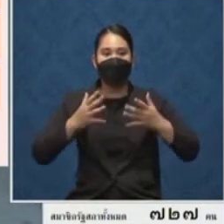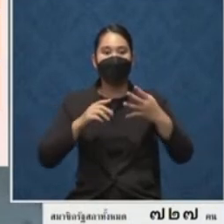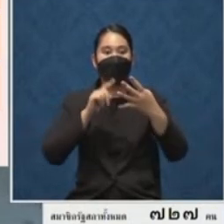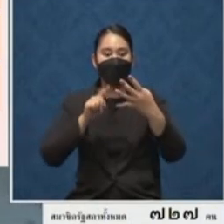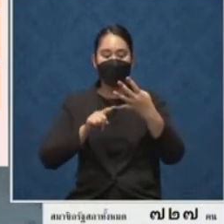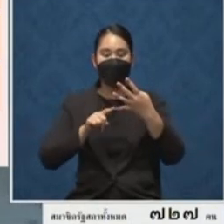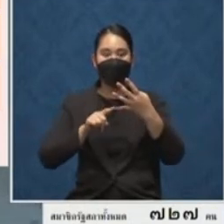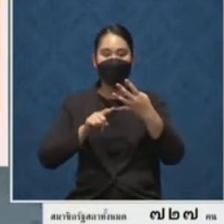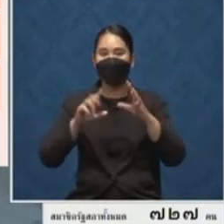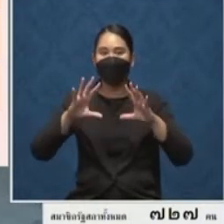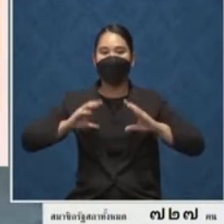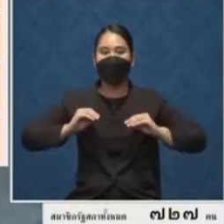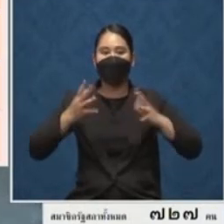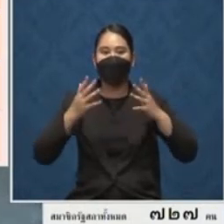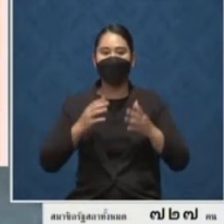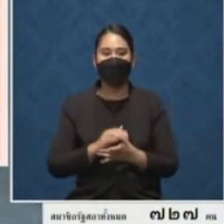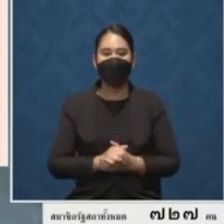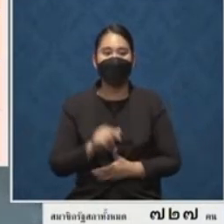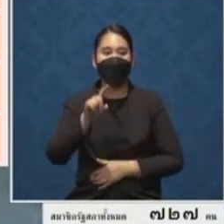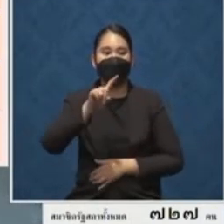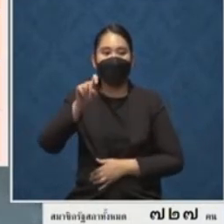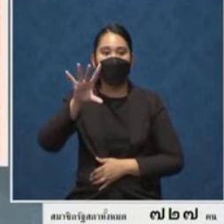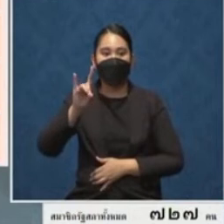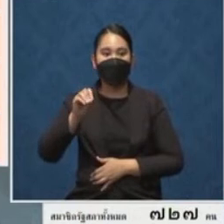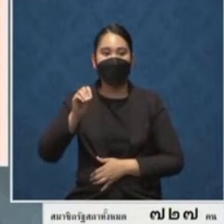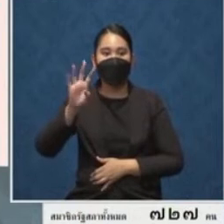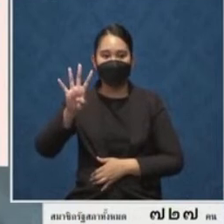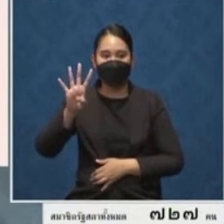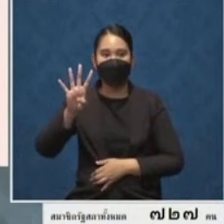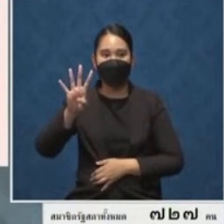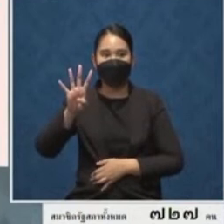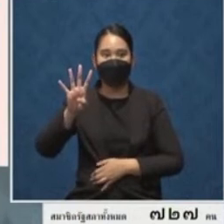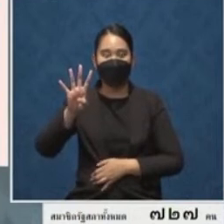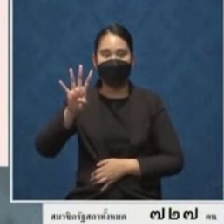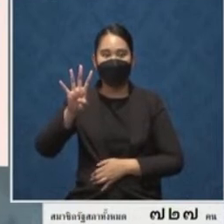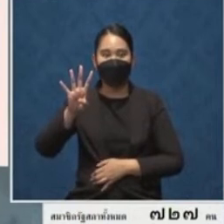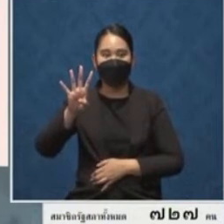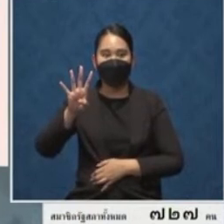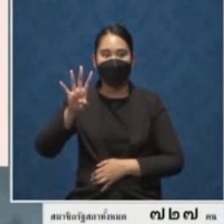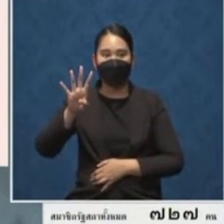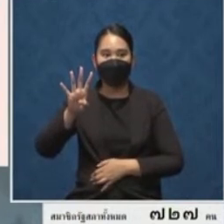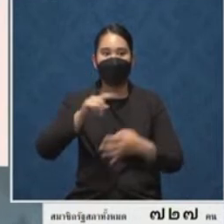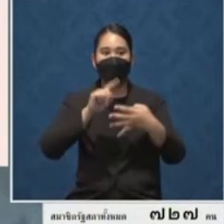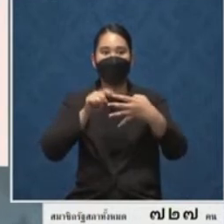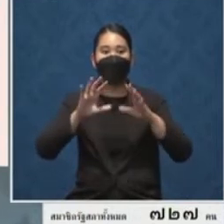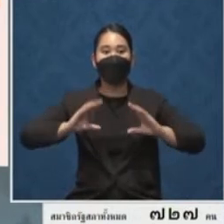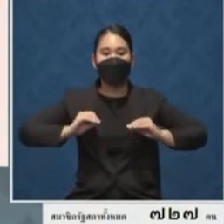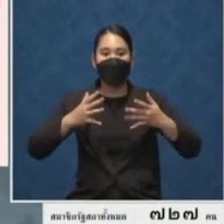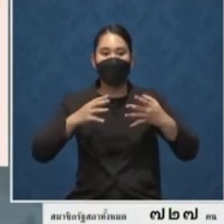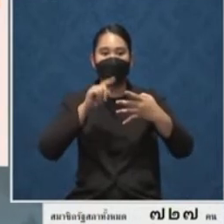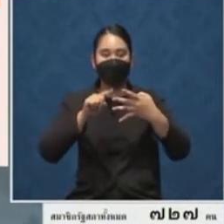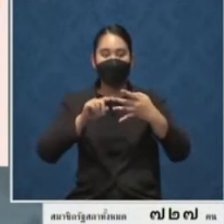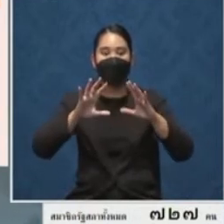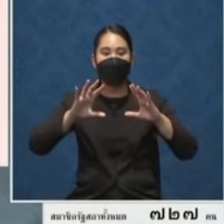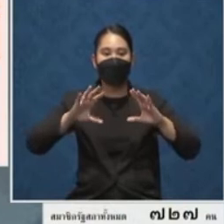ม่รับหลักการ 184พลอากาศเอกตรีทศสนแจ้ง 1ไม่รับหลักการ2ไม่รับหลัก